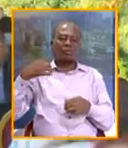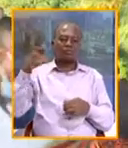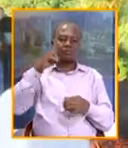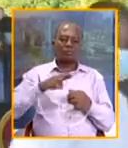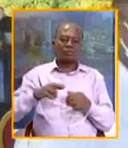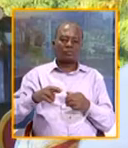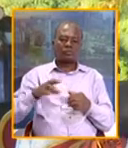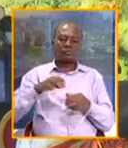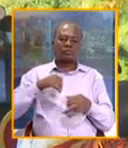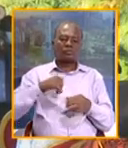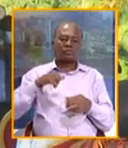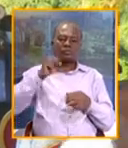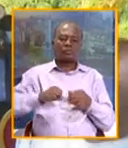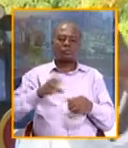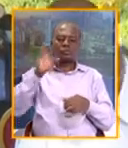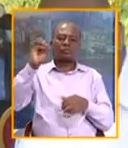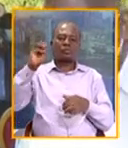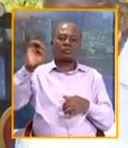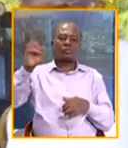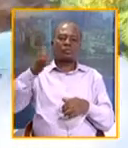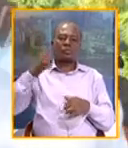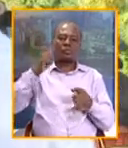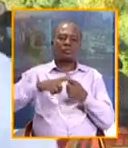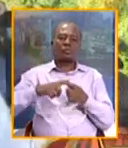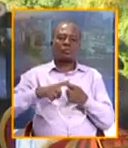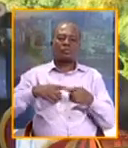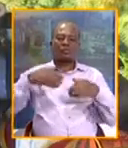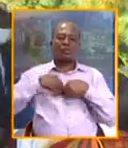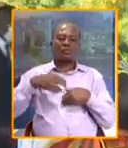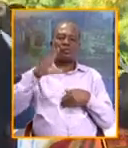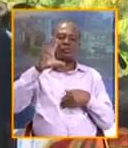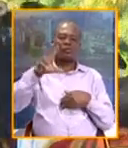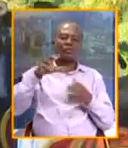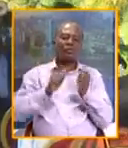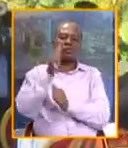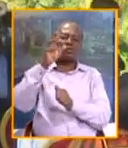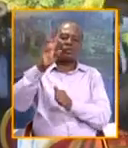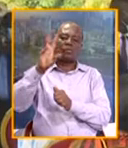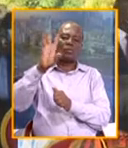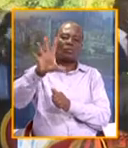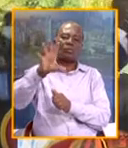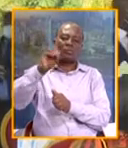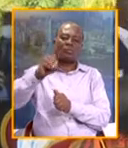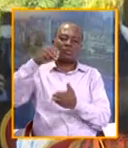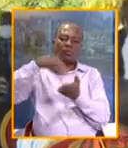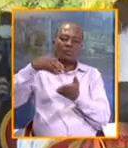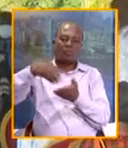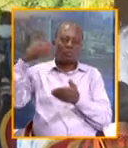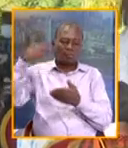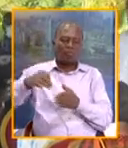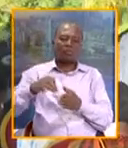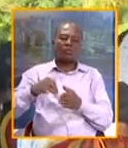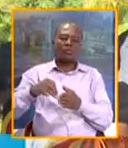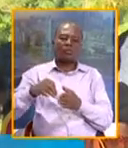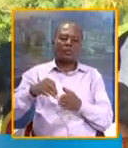en moins les dix ans a eu près de plus de 50 à 60 milliards d'investissements ce que n'ont pas obtenu à près de cinquante années d'indépendance